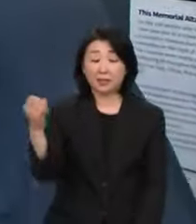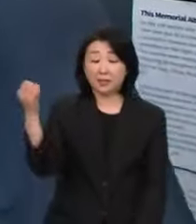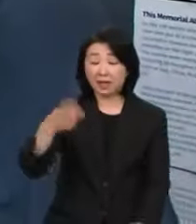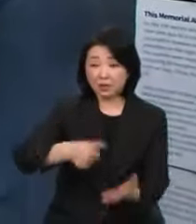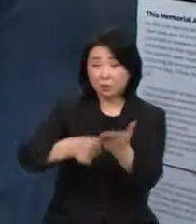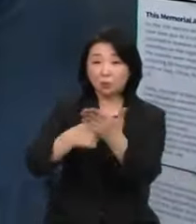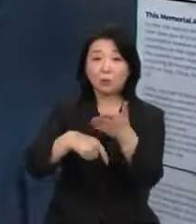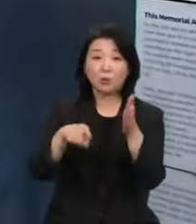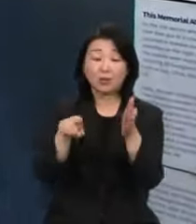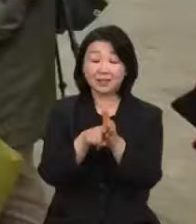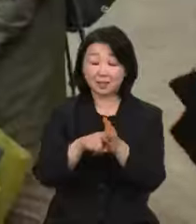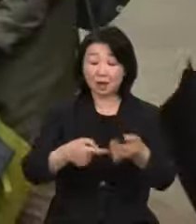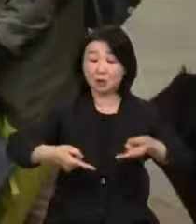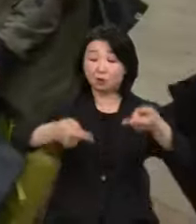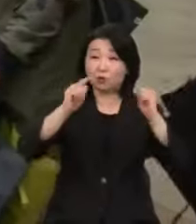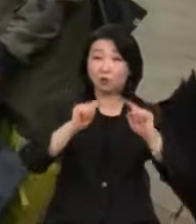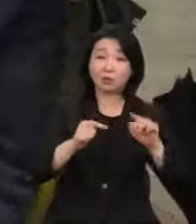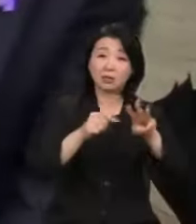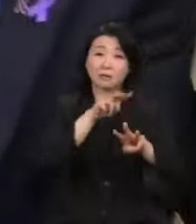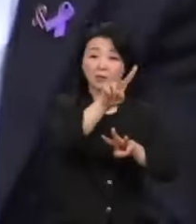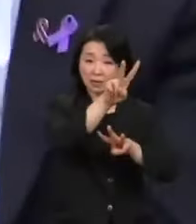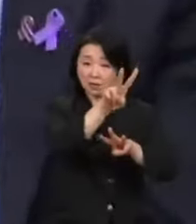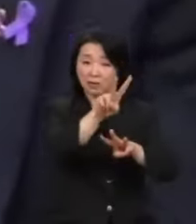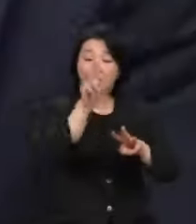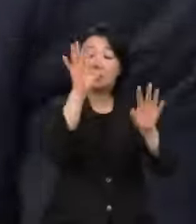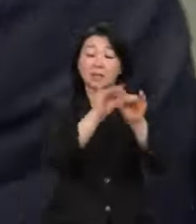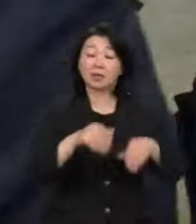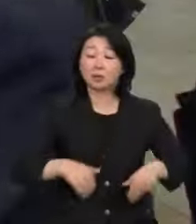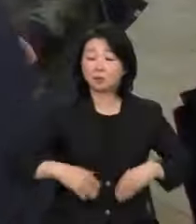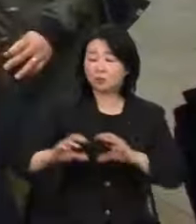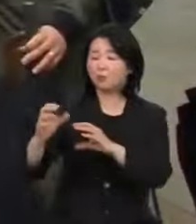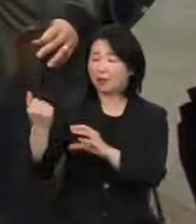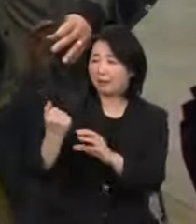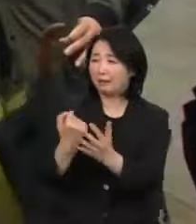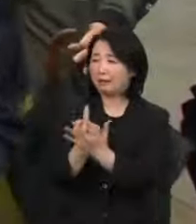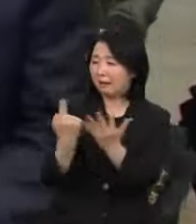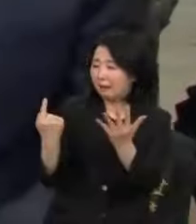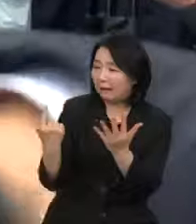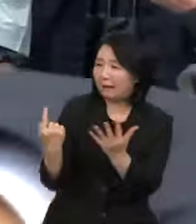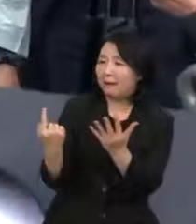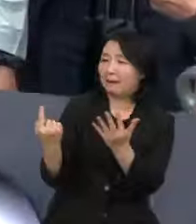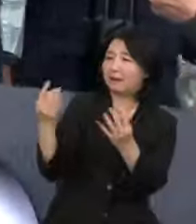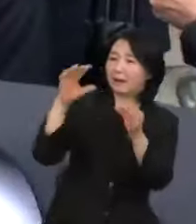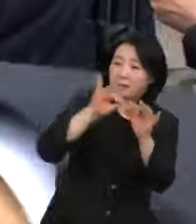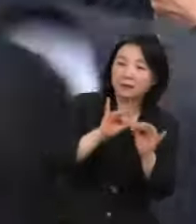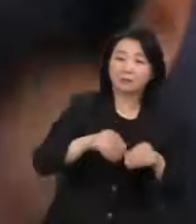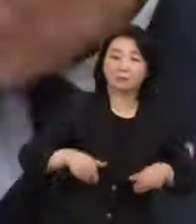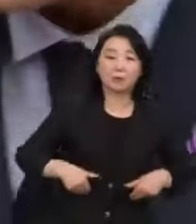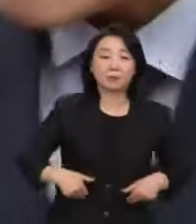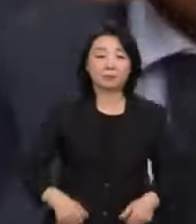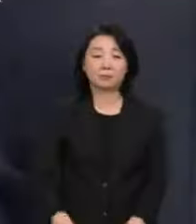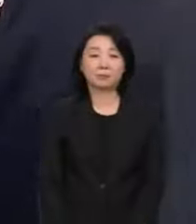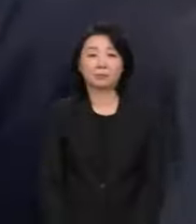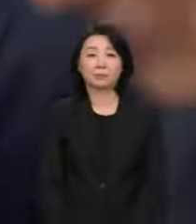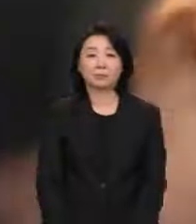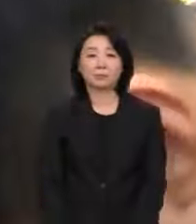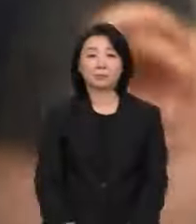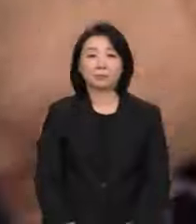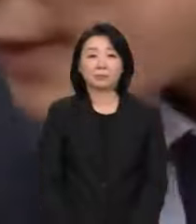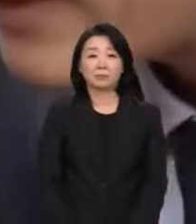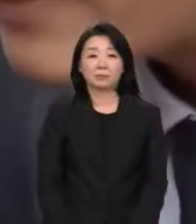위해선 출석 의원 3분의 2의 찬성이 필요해 국민의힘 의원들의 이탈표가 필요한 상황입니다. JTBC